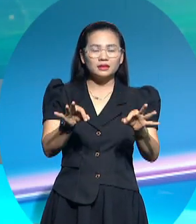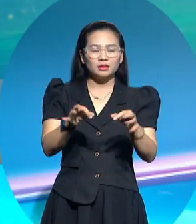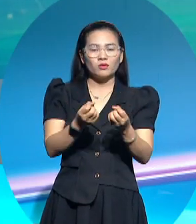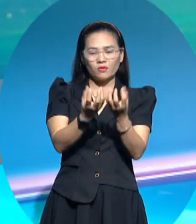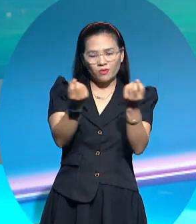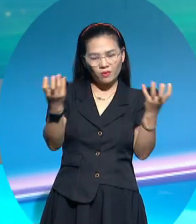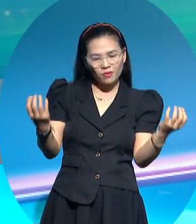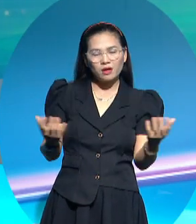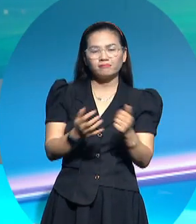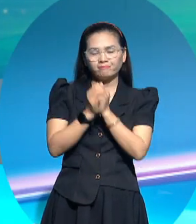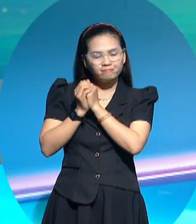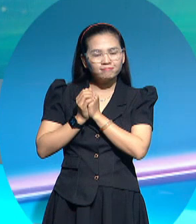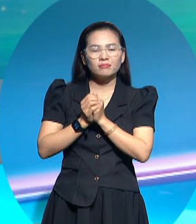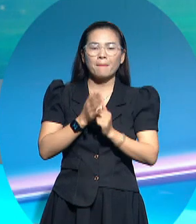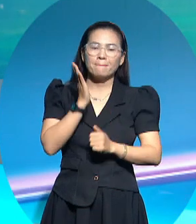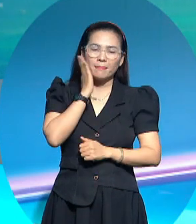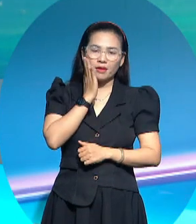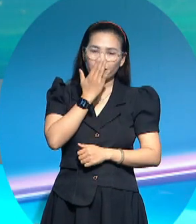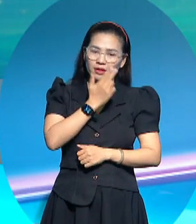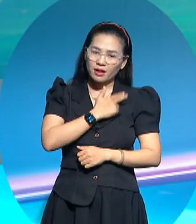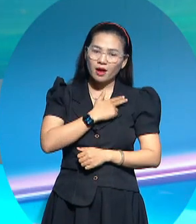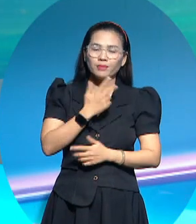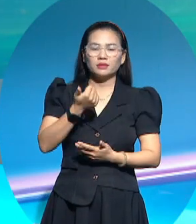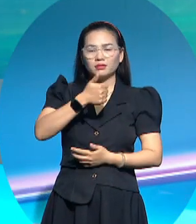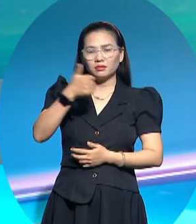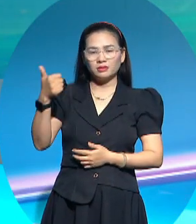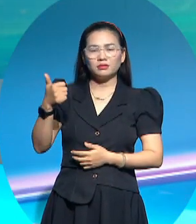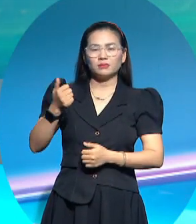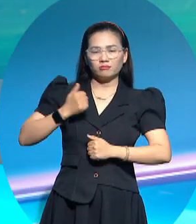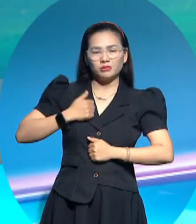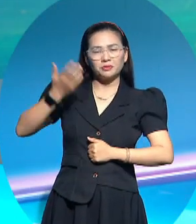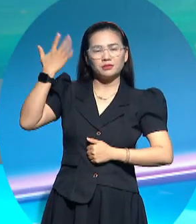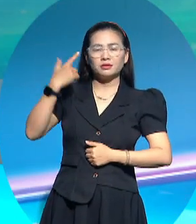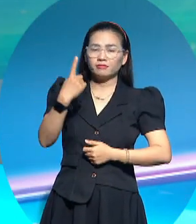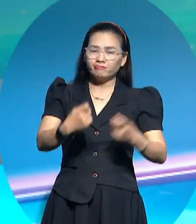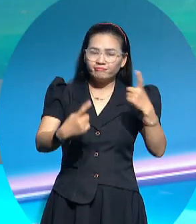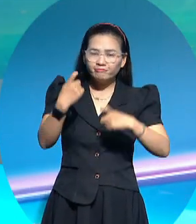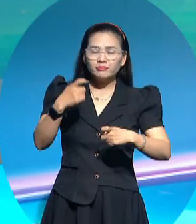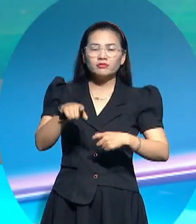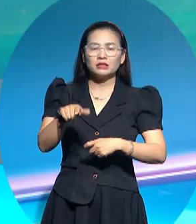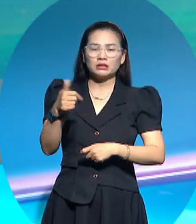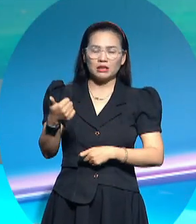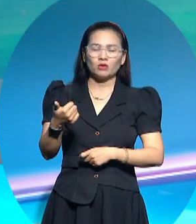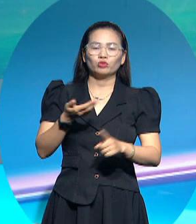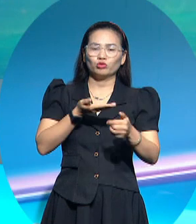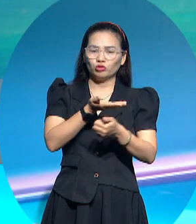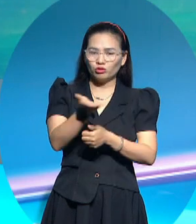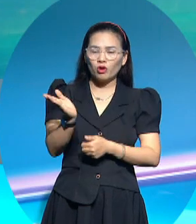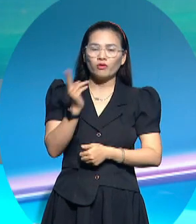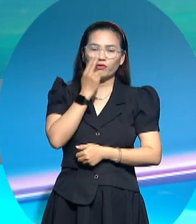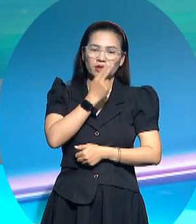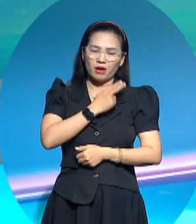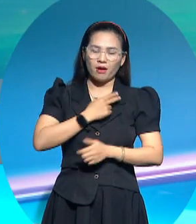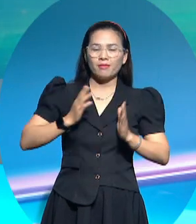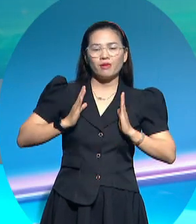tưởng nhớ anh linh các Mẹ Việt Nam anh hùng các anh hùng liệt sĩ những người con ưu tú của dân tộc đã h sinh vì độc lập tự do của tổ quốc và hạnh